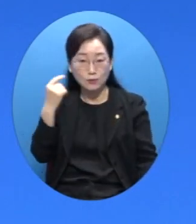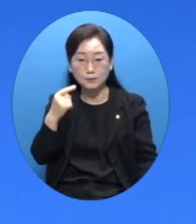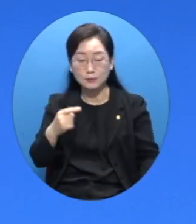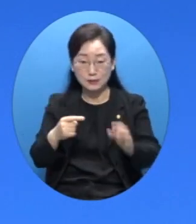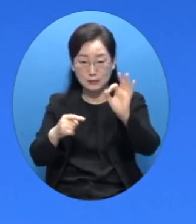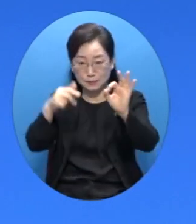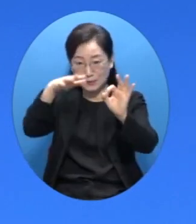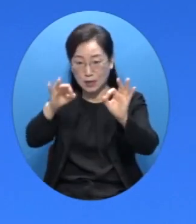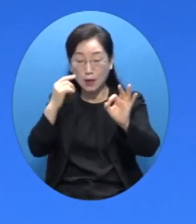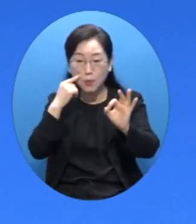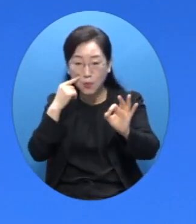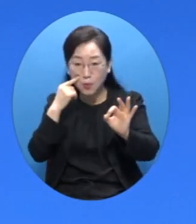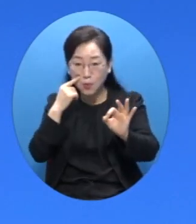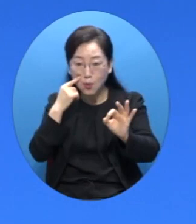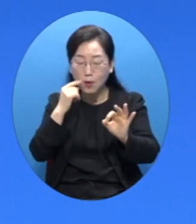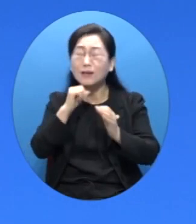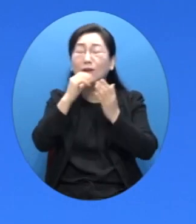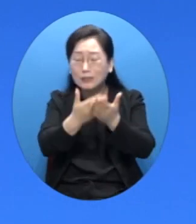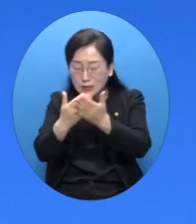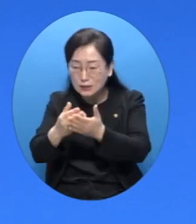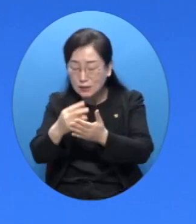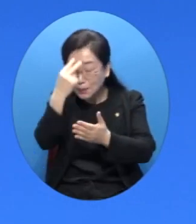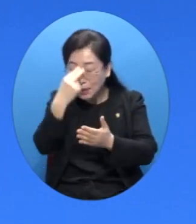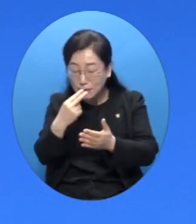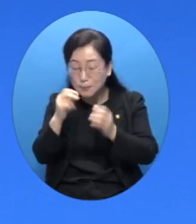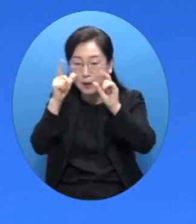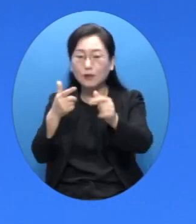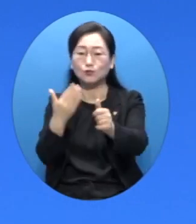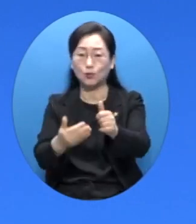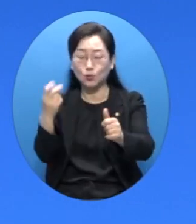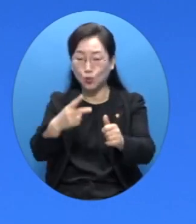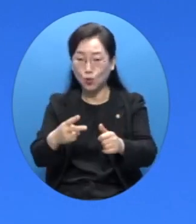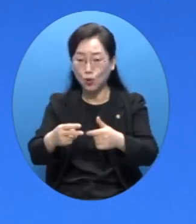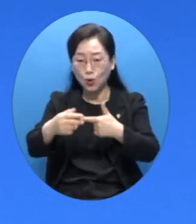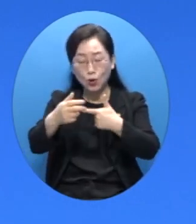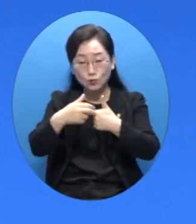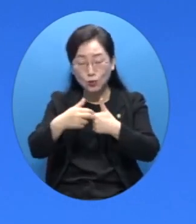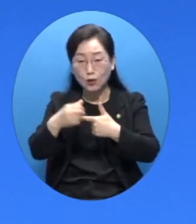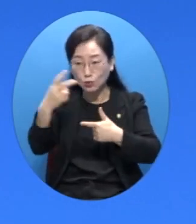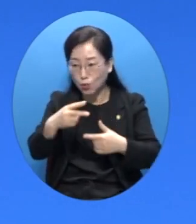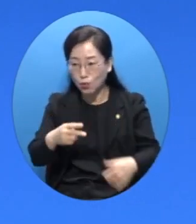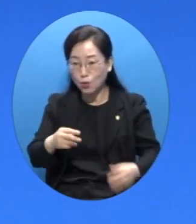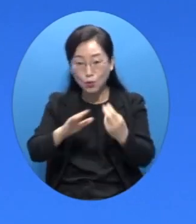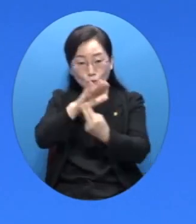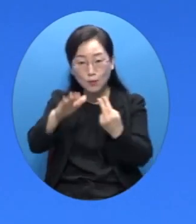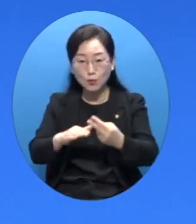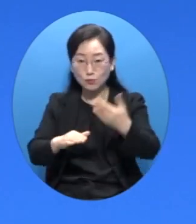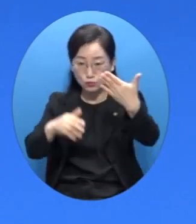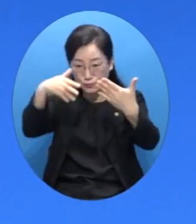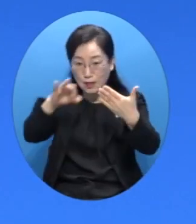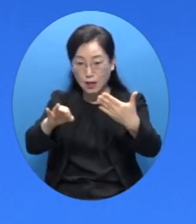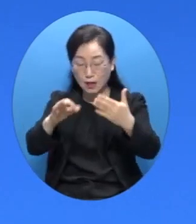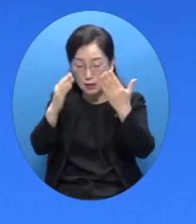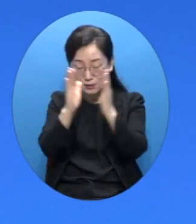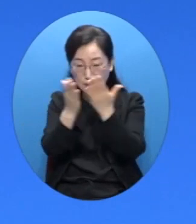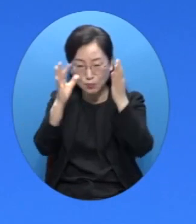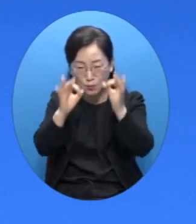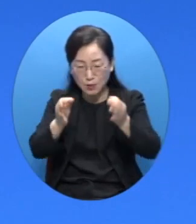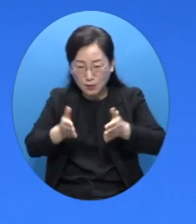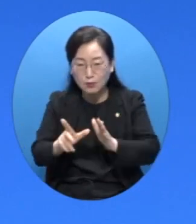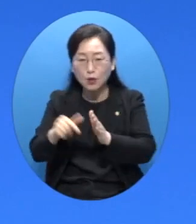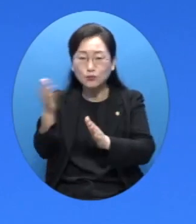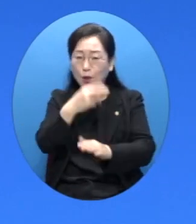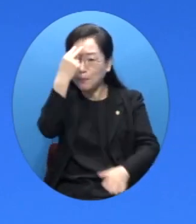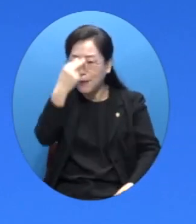바디메의 눈을 뜨게 하셨습니다. 그리고 요한복음 9장을 보면 나면서부터 앞을 보지 못하는 맹인을